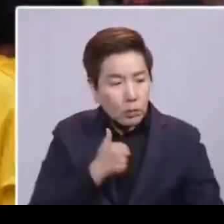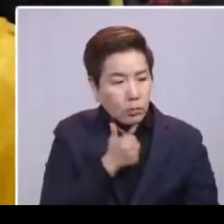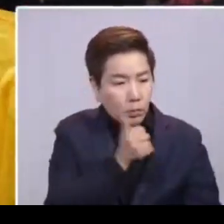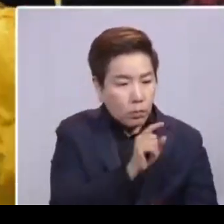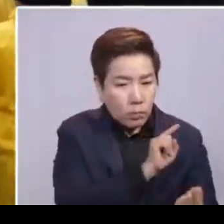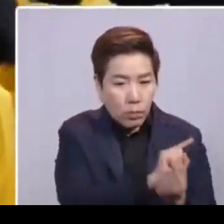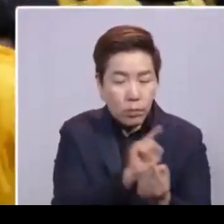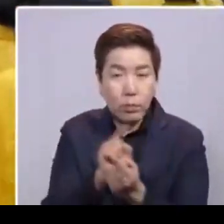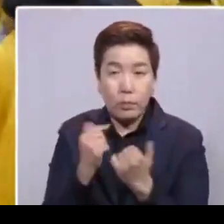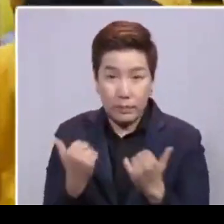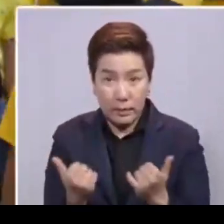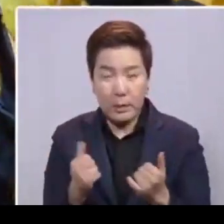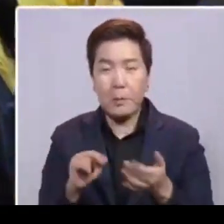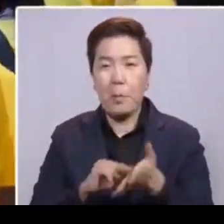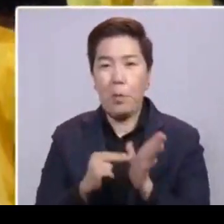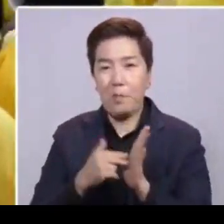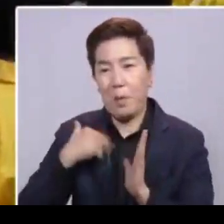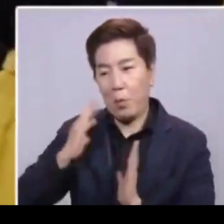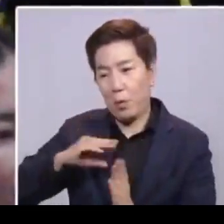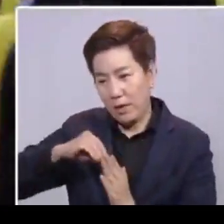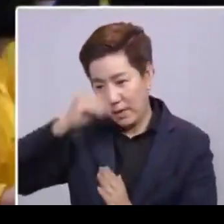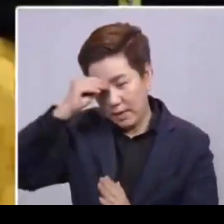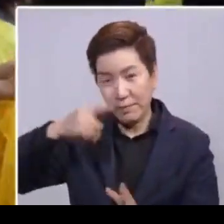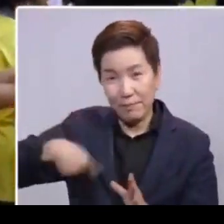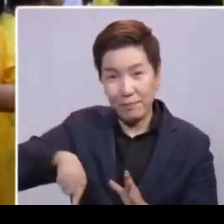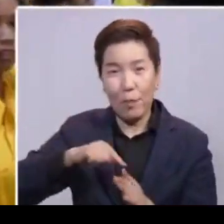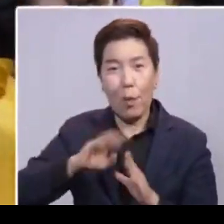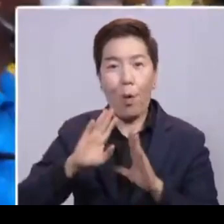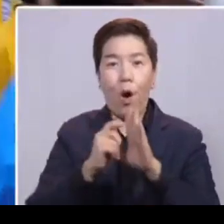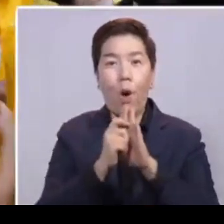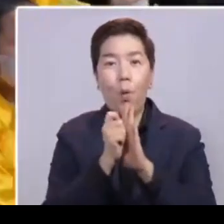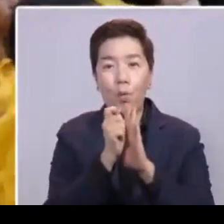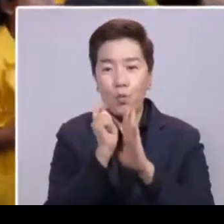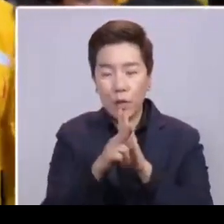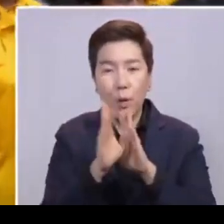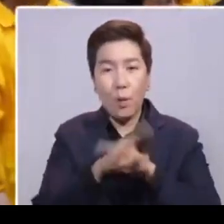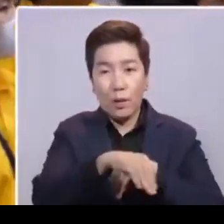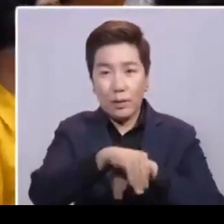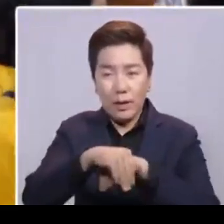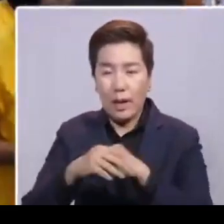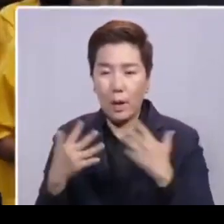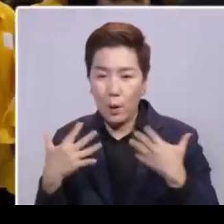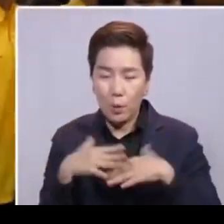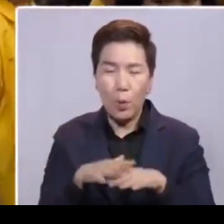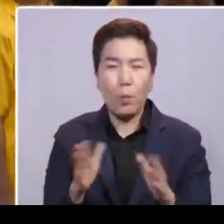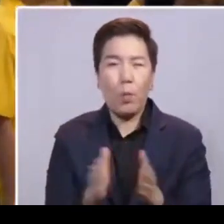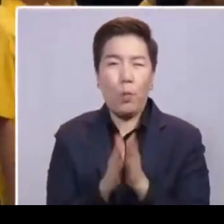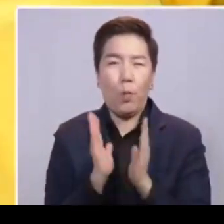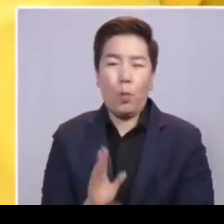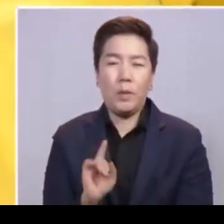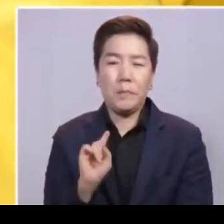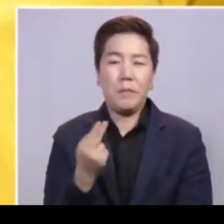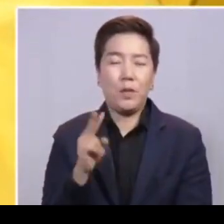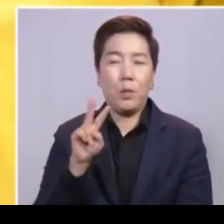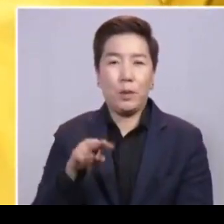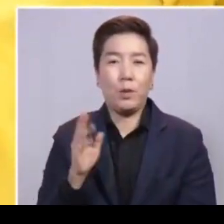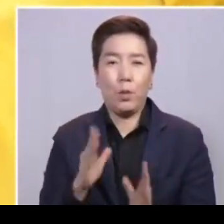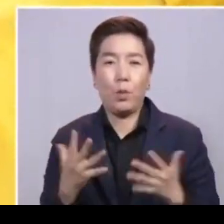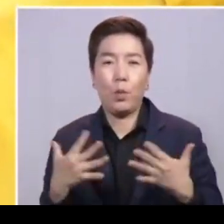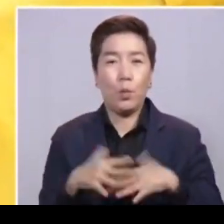การจัดการครั้งนี้นะคะก็จะมีนักเรียนในพื้นที่ของอุทัยธานีและจังหวัดใกล้เคียงเข้าร่วมงานกว่า12,000คน